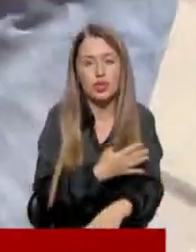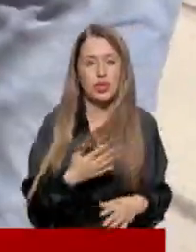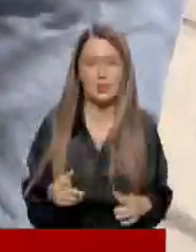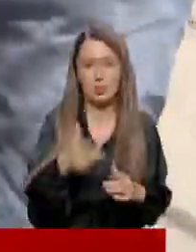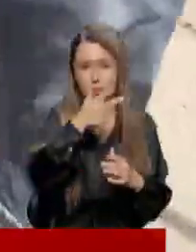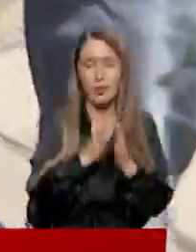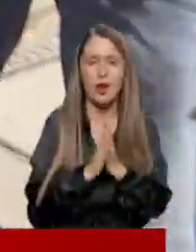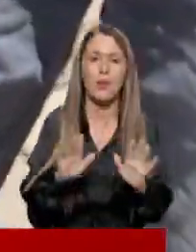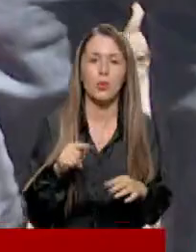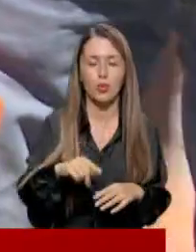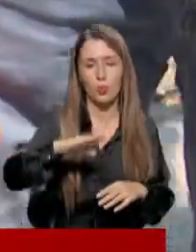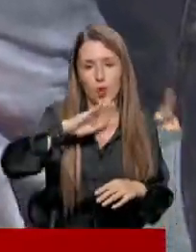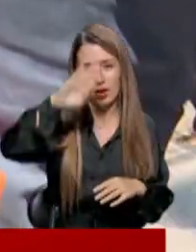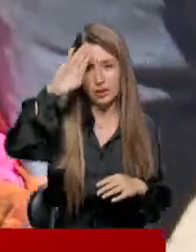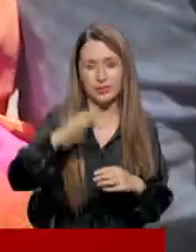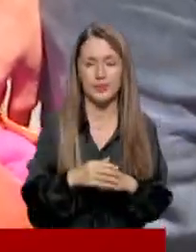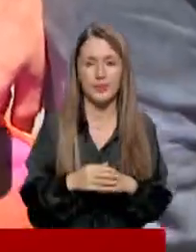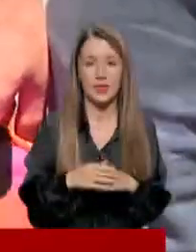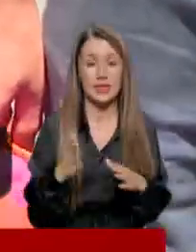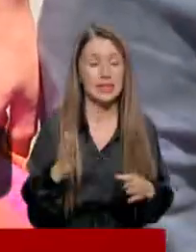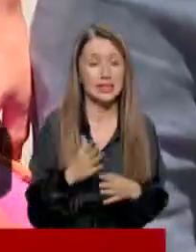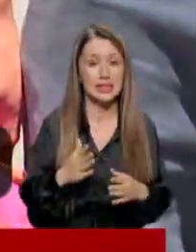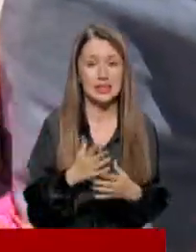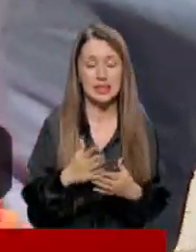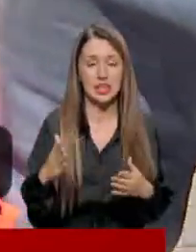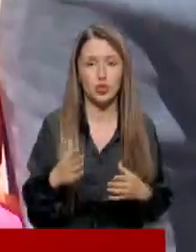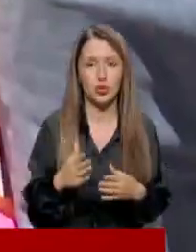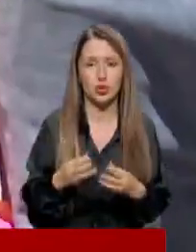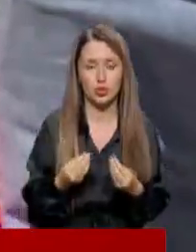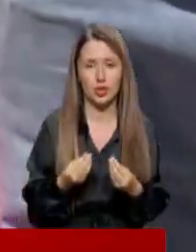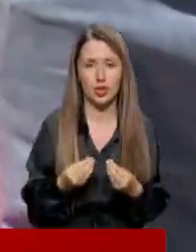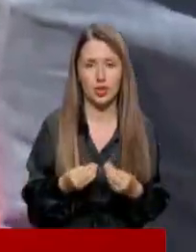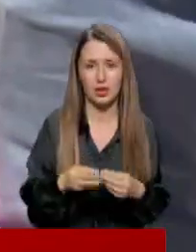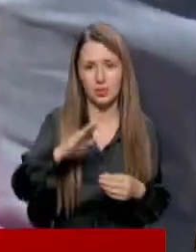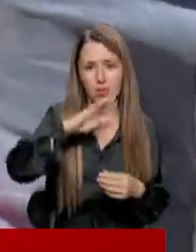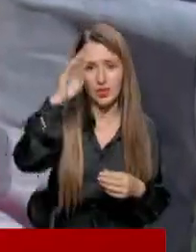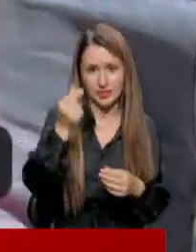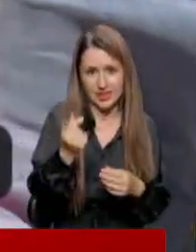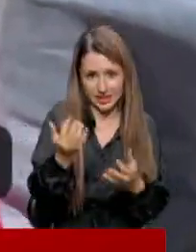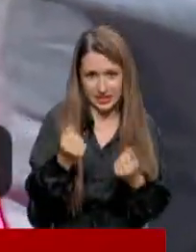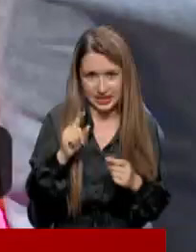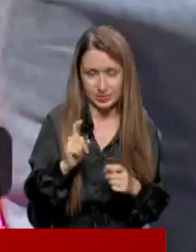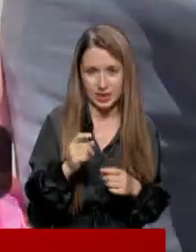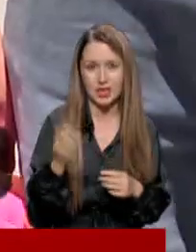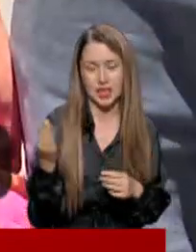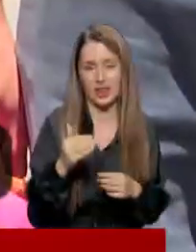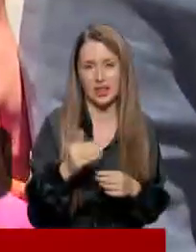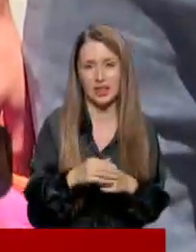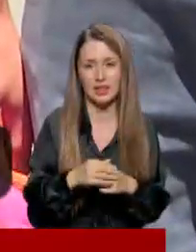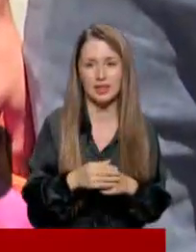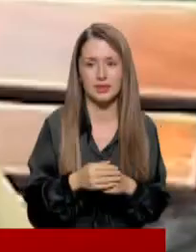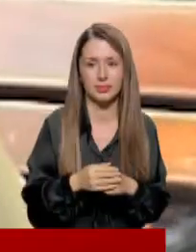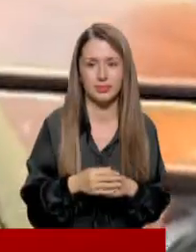Bugün bayram mı? Nasıl geçiyor bayram? Güzel. Bayram harçlığı geldi mi? Geldi. Bir